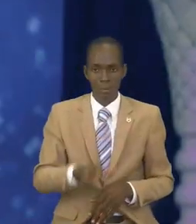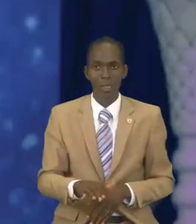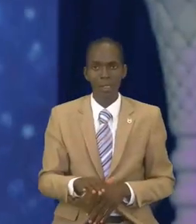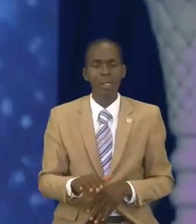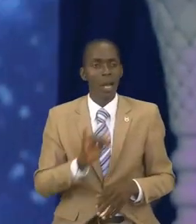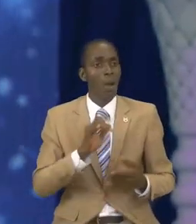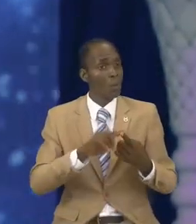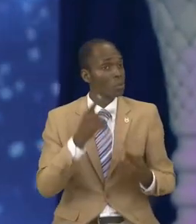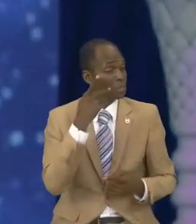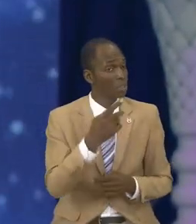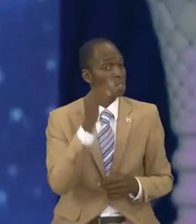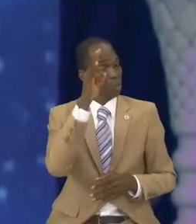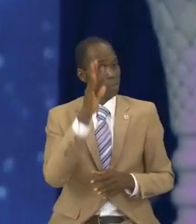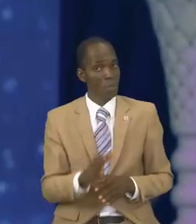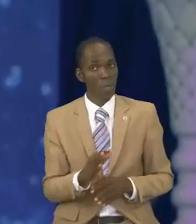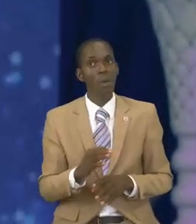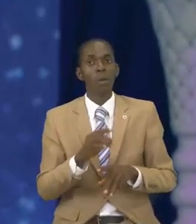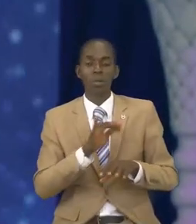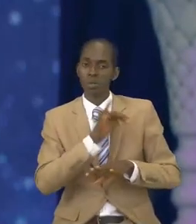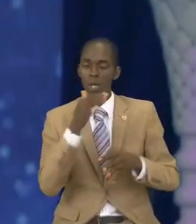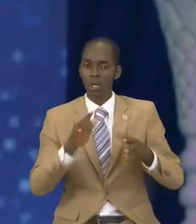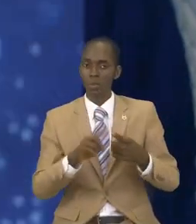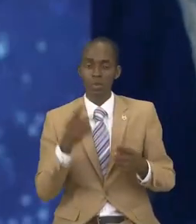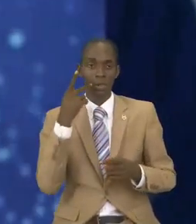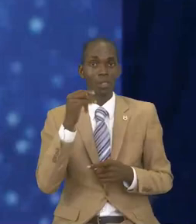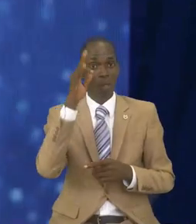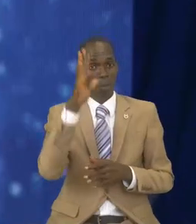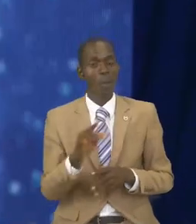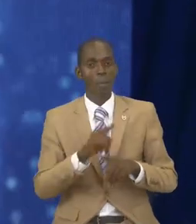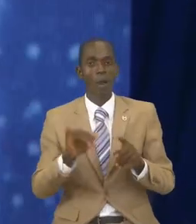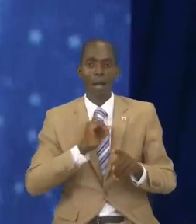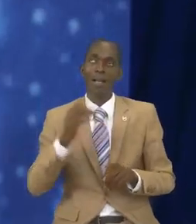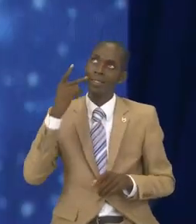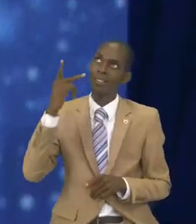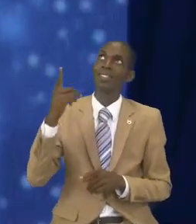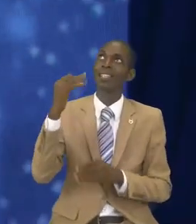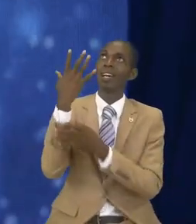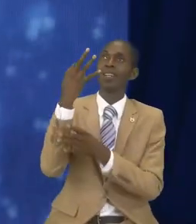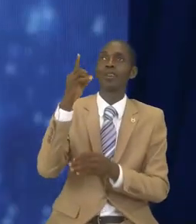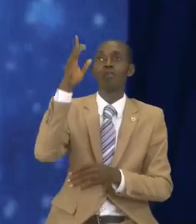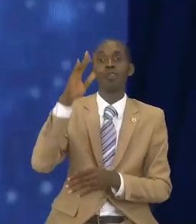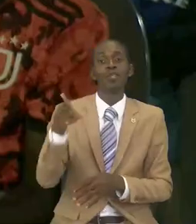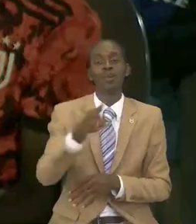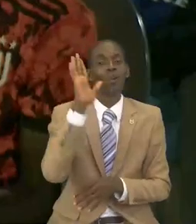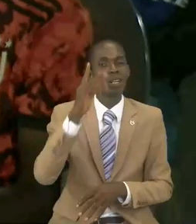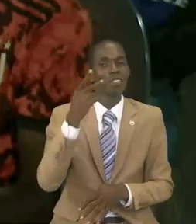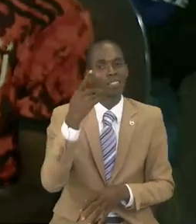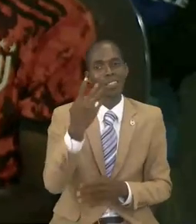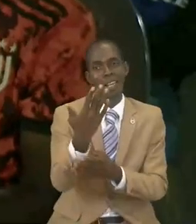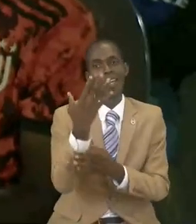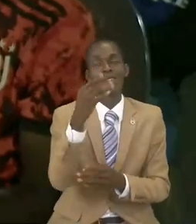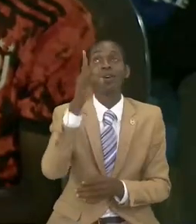je voulais voir le pasteur avant. Mais avant d'avoir la chance de voir le pasteur, j'ai vu la main de Dieu. Tu verras la main de Dieu.